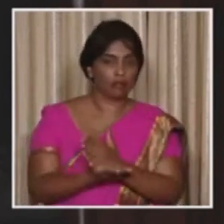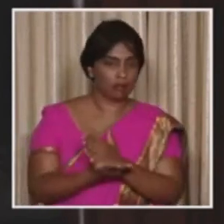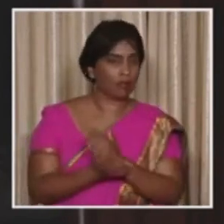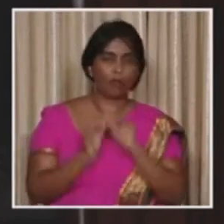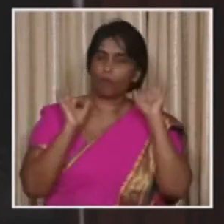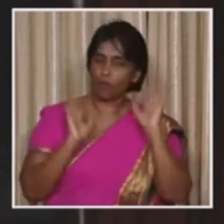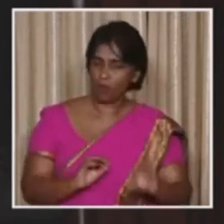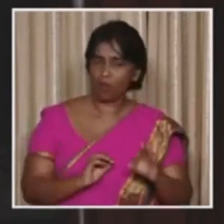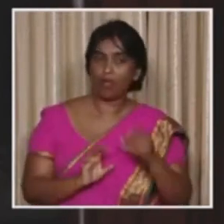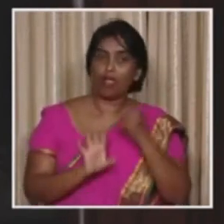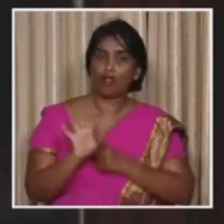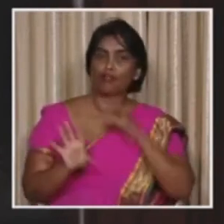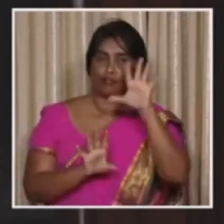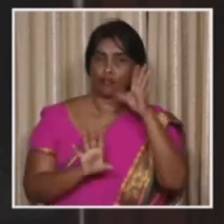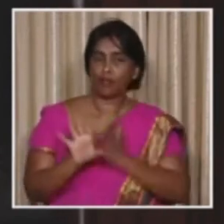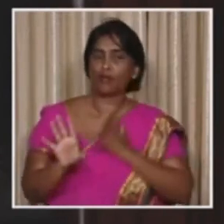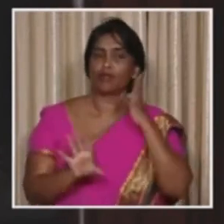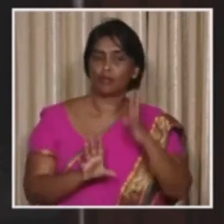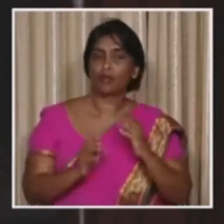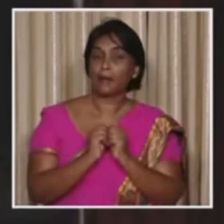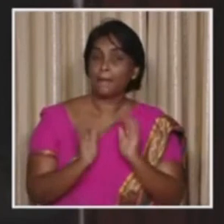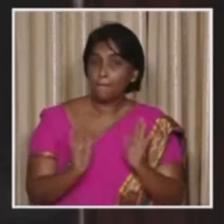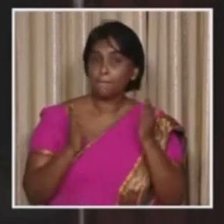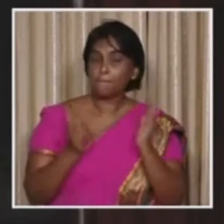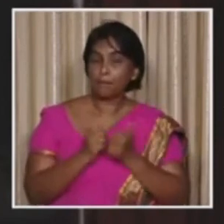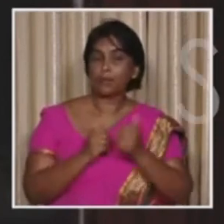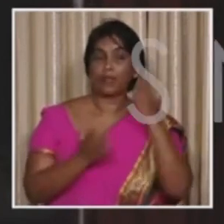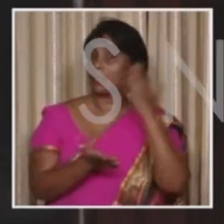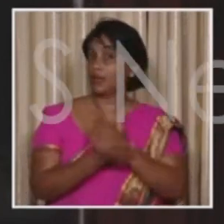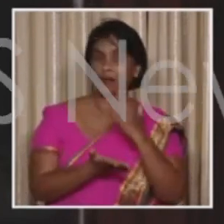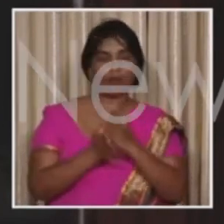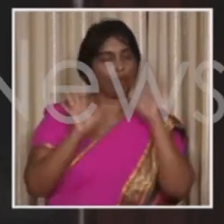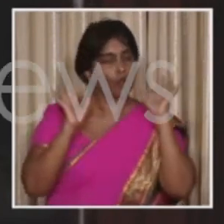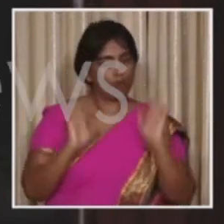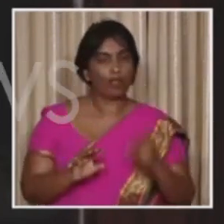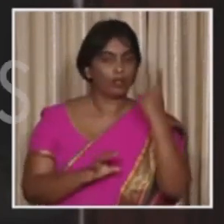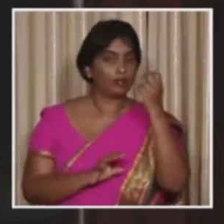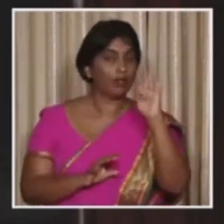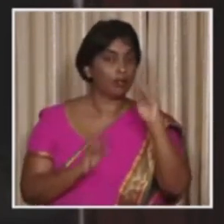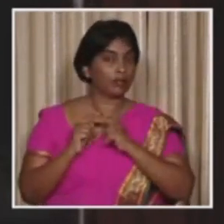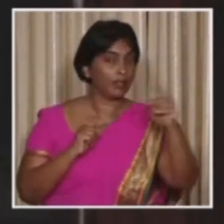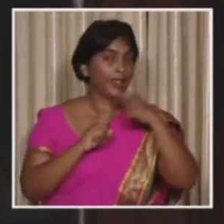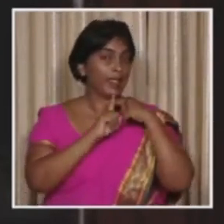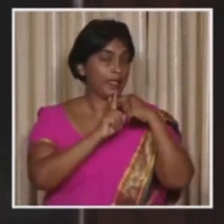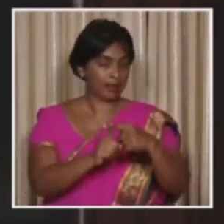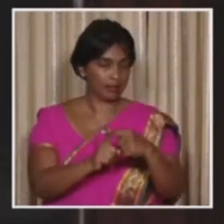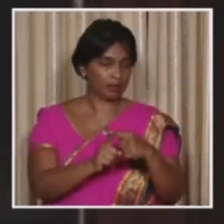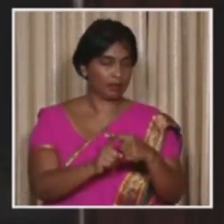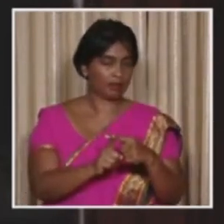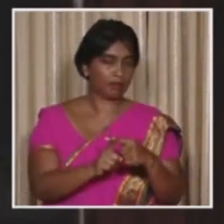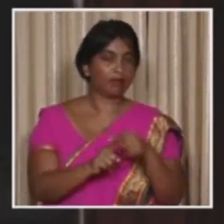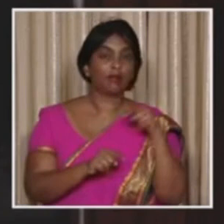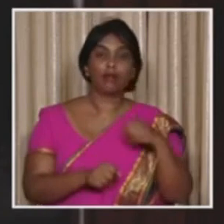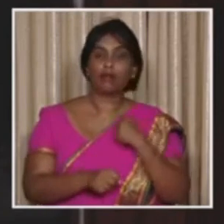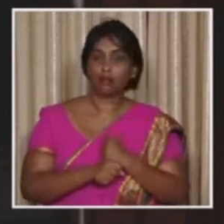ඕනේ අවුරුදු පහෙන් පහට ආරම්භ කරන වැඩපිළිවෙළවල් නතර කරන්න ඕනේ 2040ට ඉලක්ක කරනවා නම්